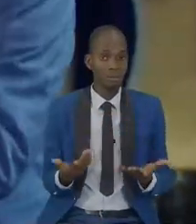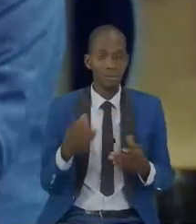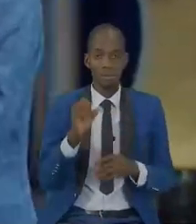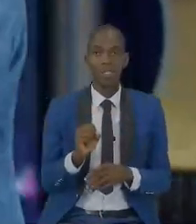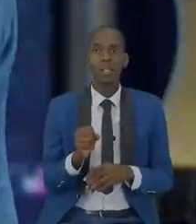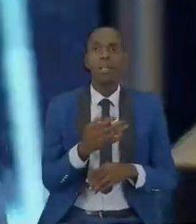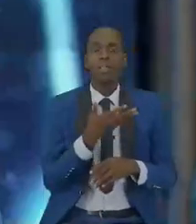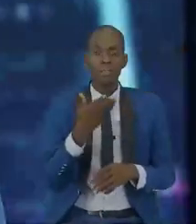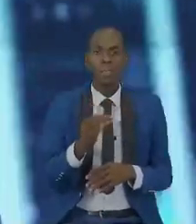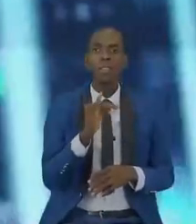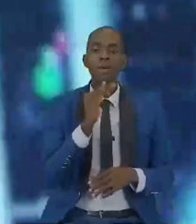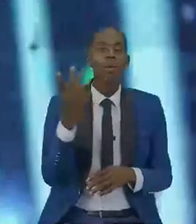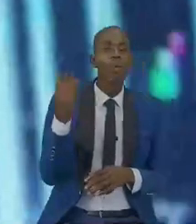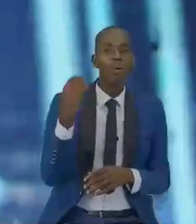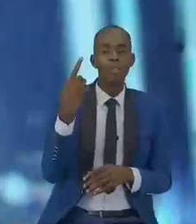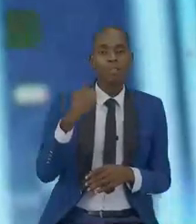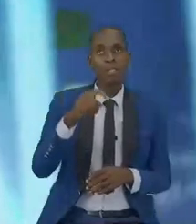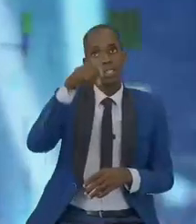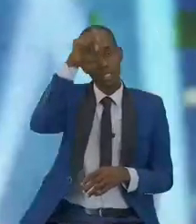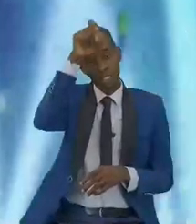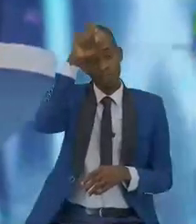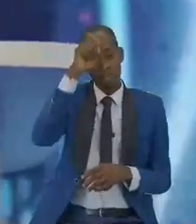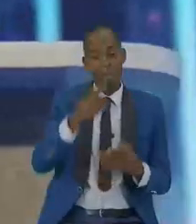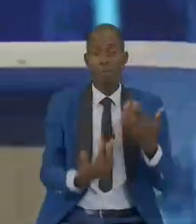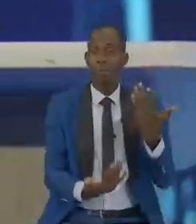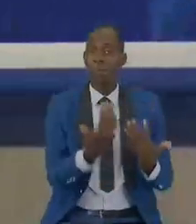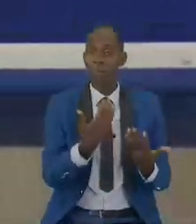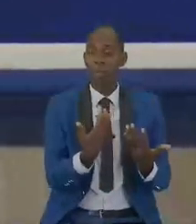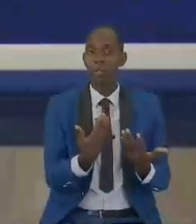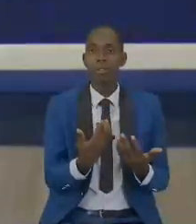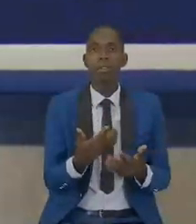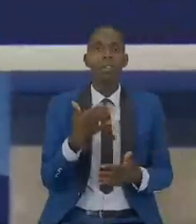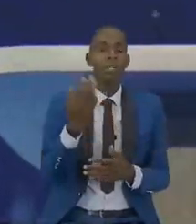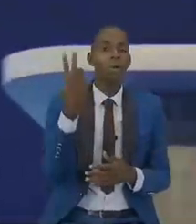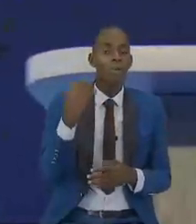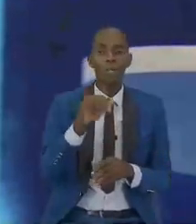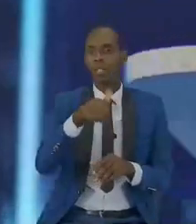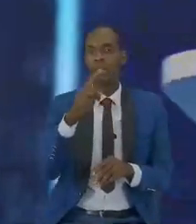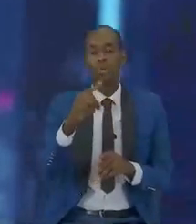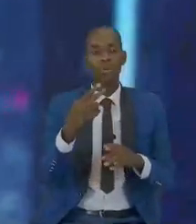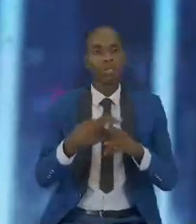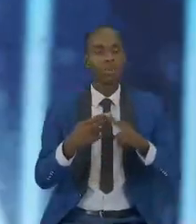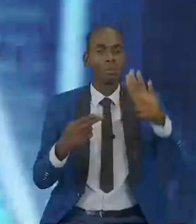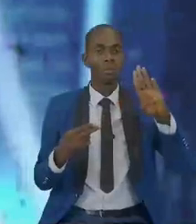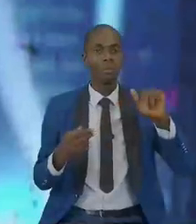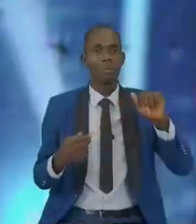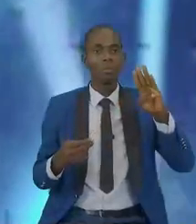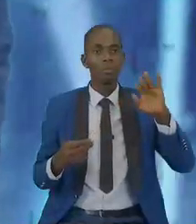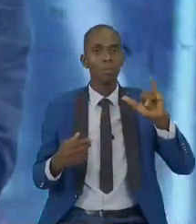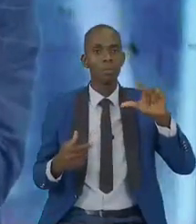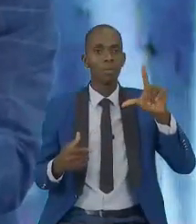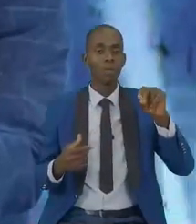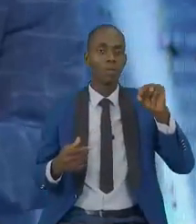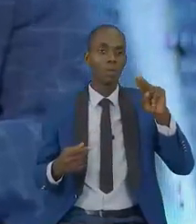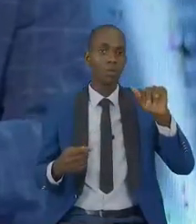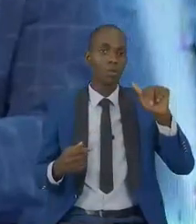a divers niveaux et diverses catégories. Il y a une fournaise égyptienne, il y a